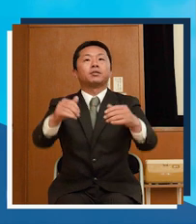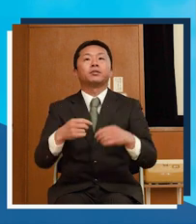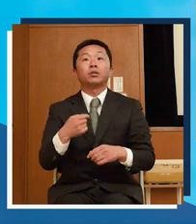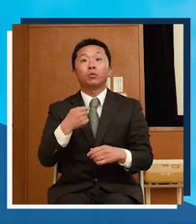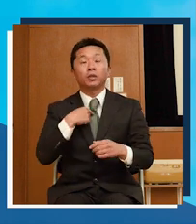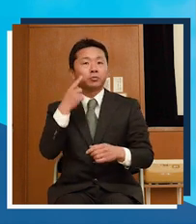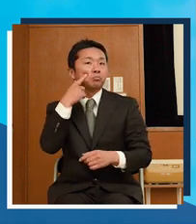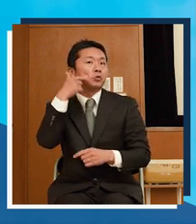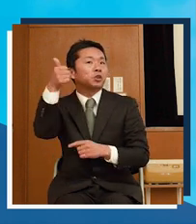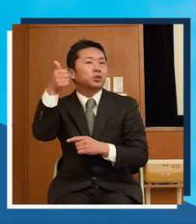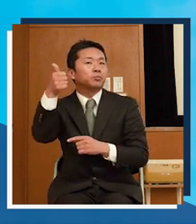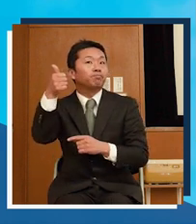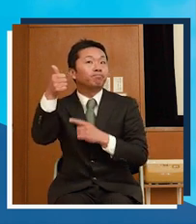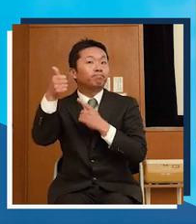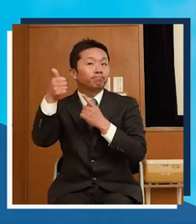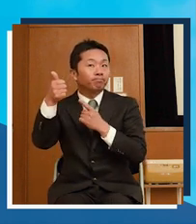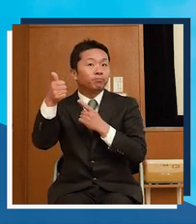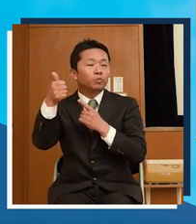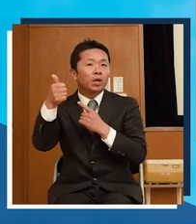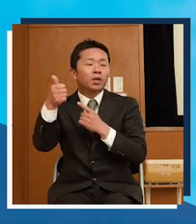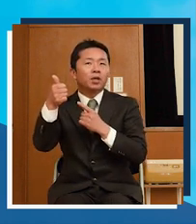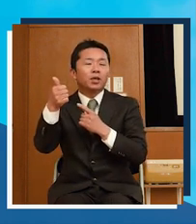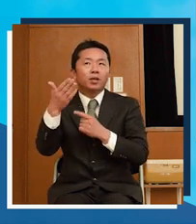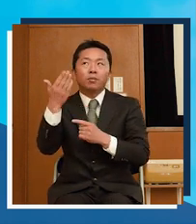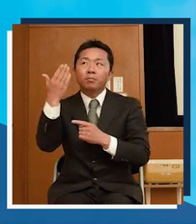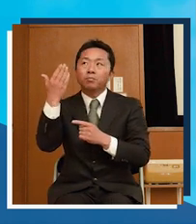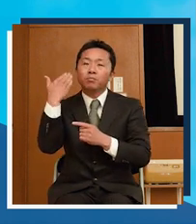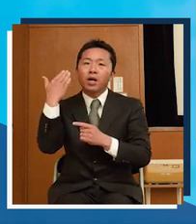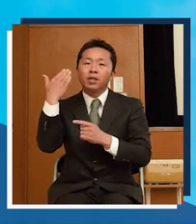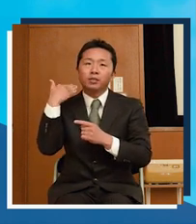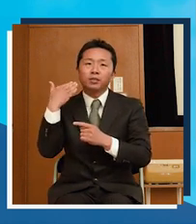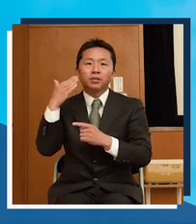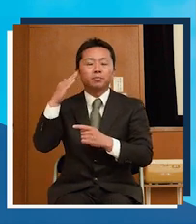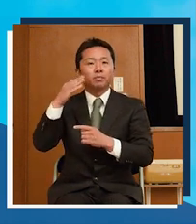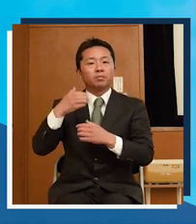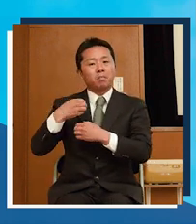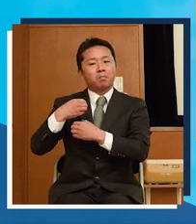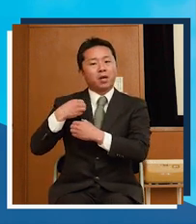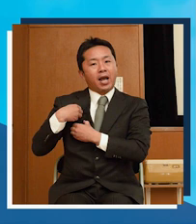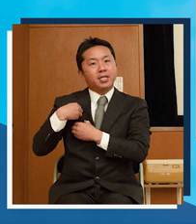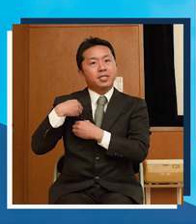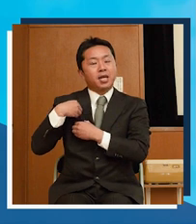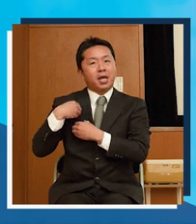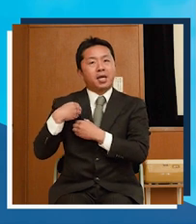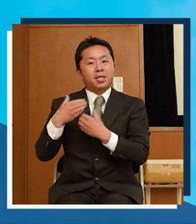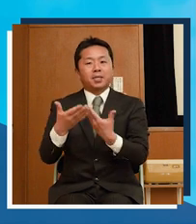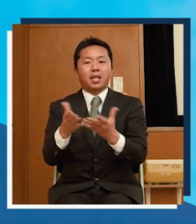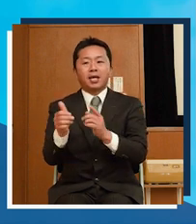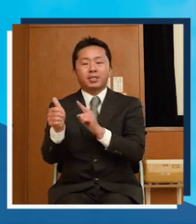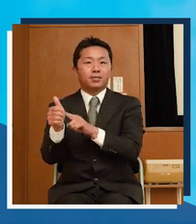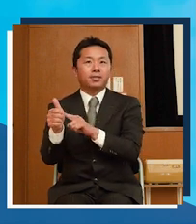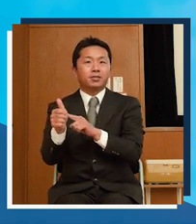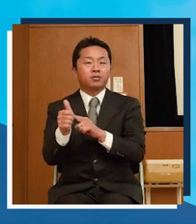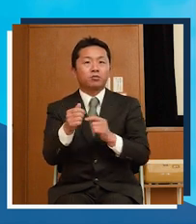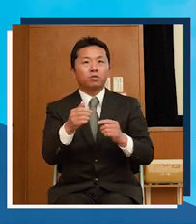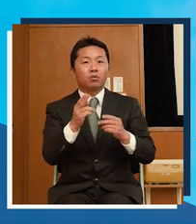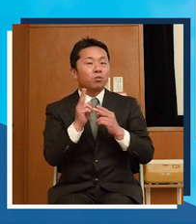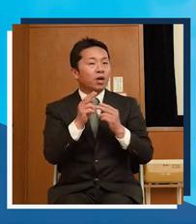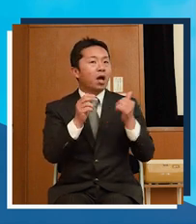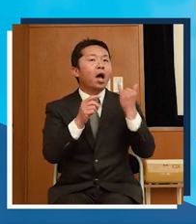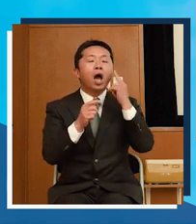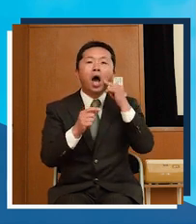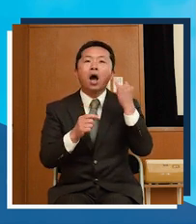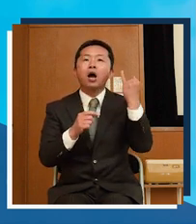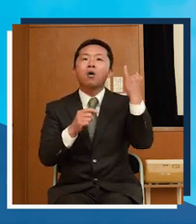私の父はえそのえ当時沖縄に駐留していた海兵隊員です私の母はえ日本人内アチです